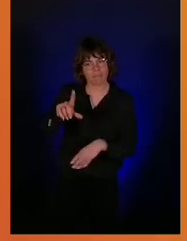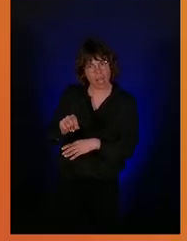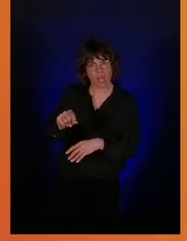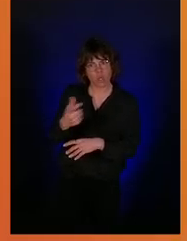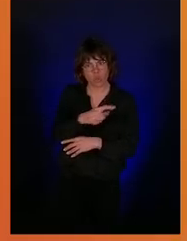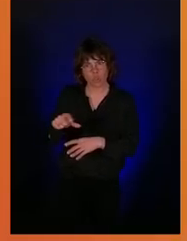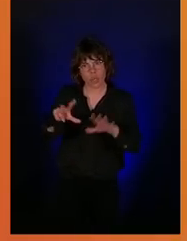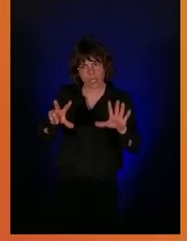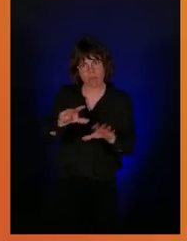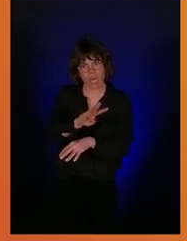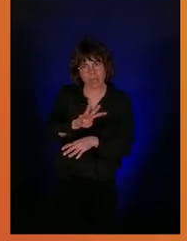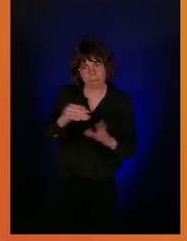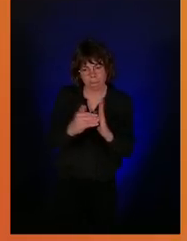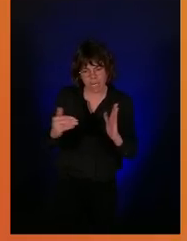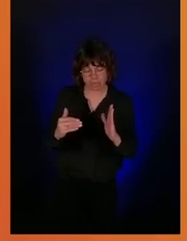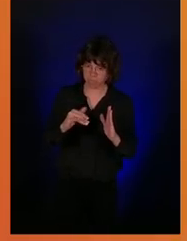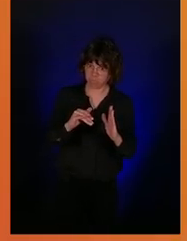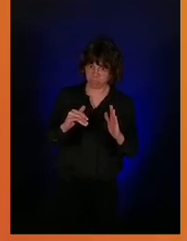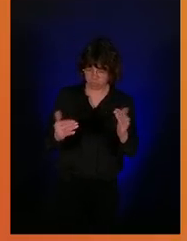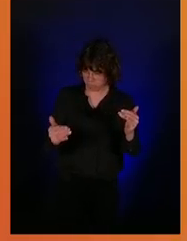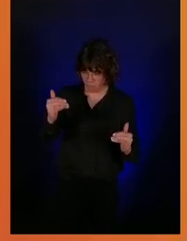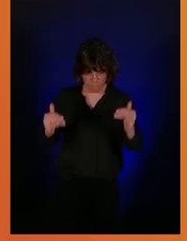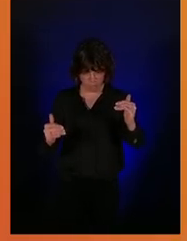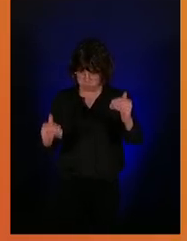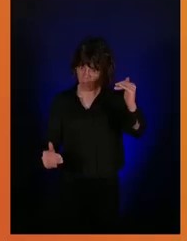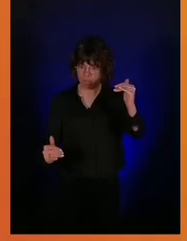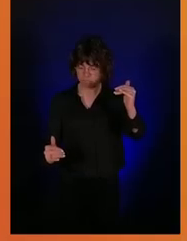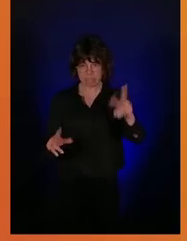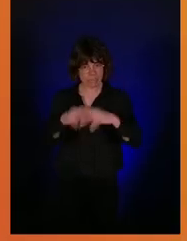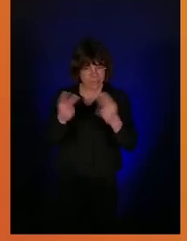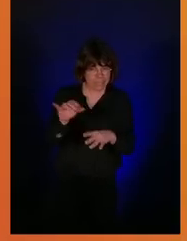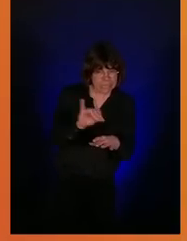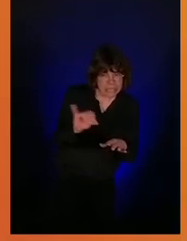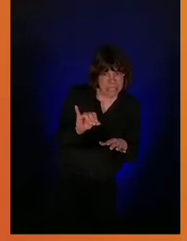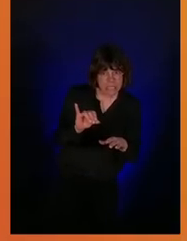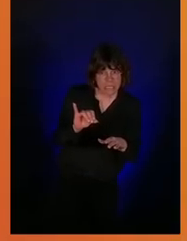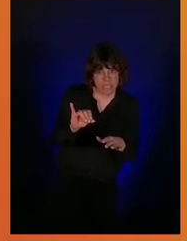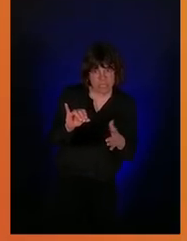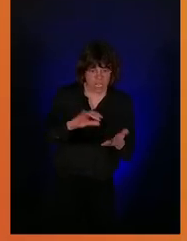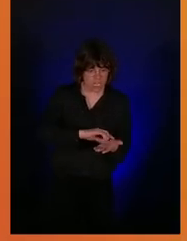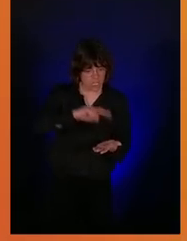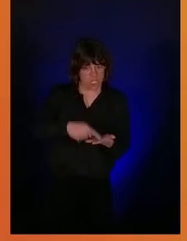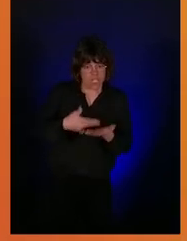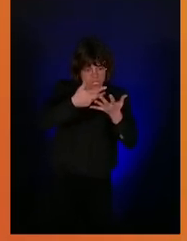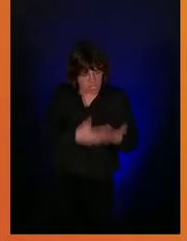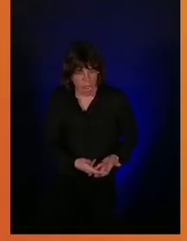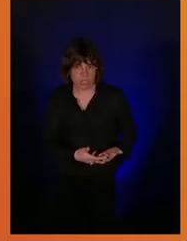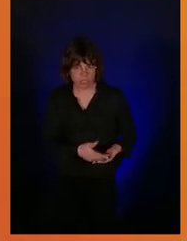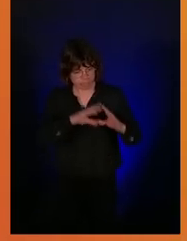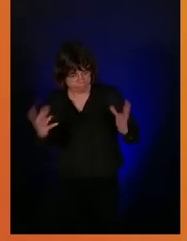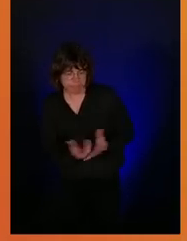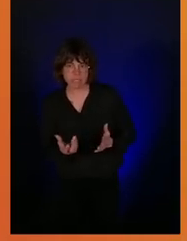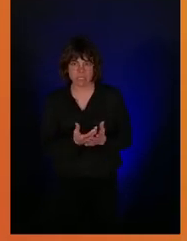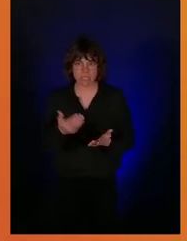284 000. Qui peut m'expliquer cet grand écart ? Sur les charges d'exploitation, la rémunération